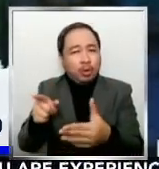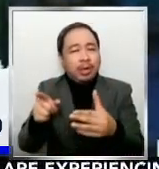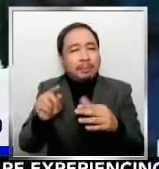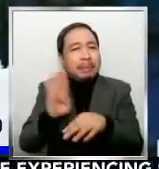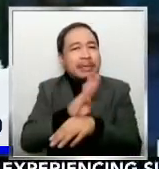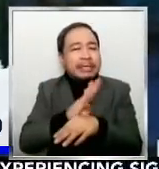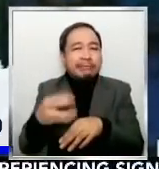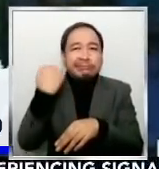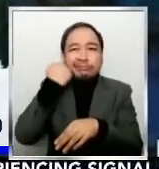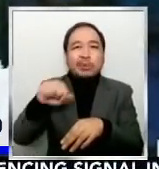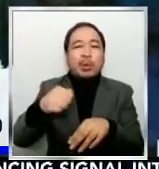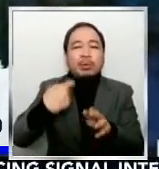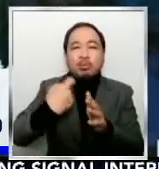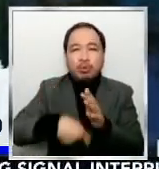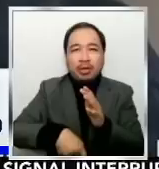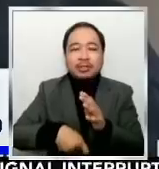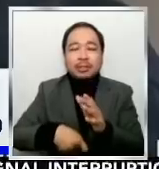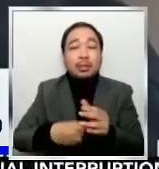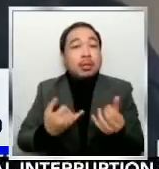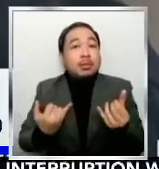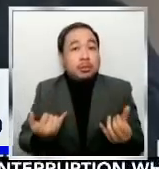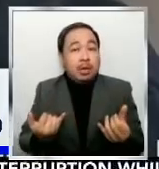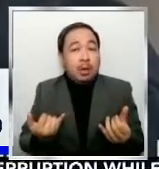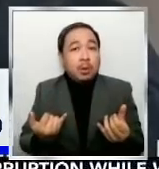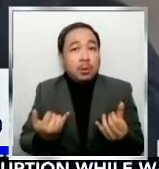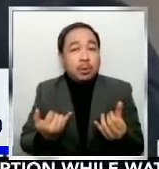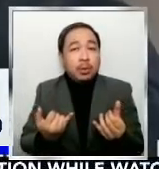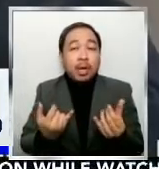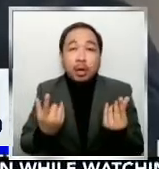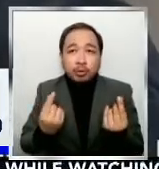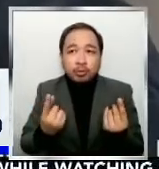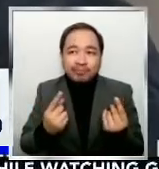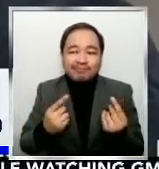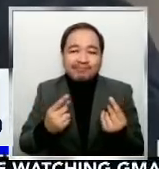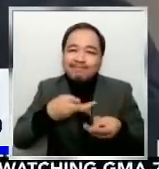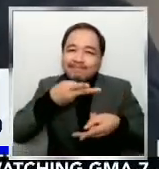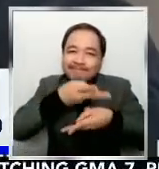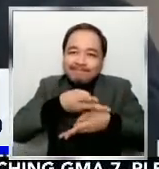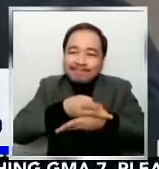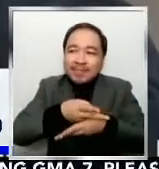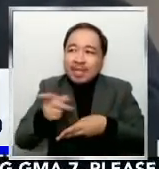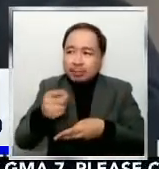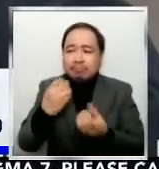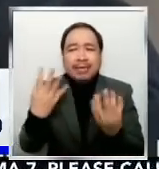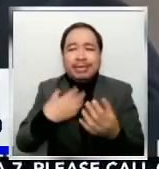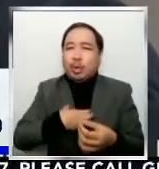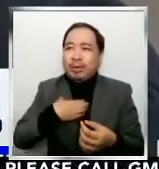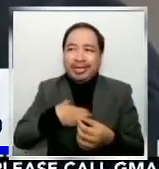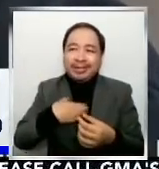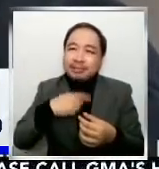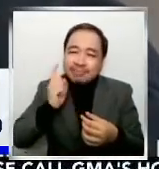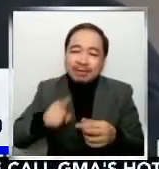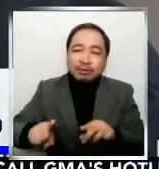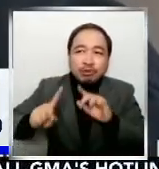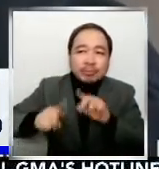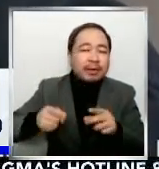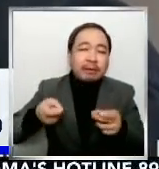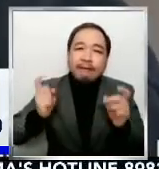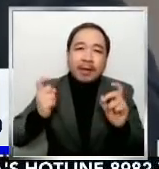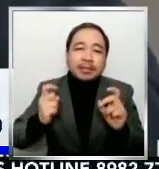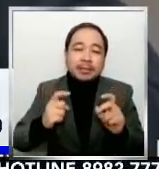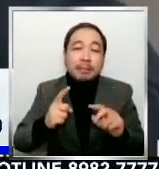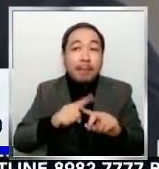presyo. Kaya ho natin na inattendan kaagad yung mga reklamo na yon. Pero ngayon, Mr. President, dahil ho nakita nila